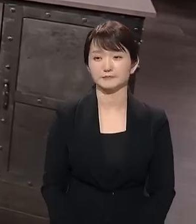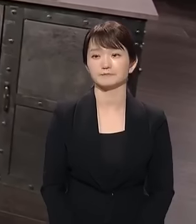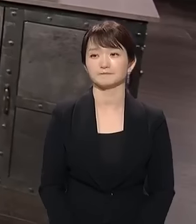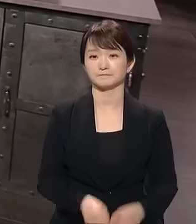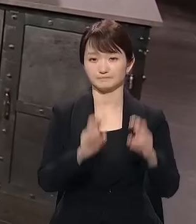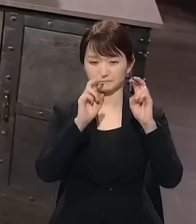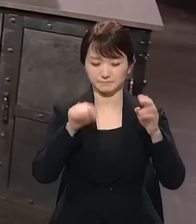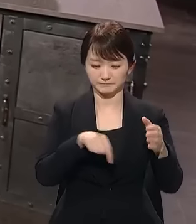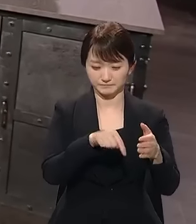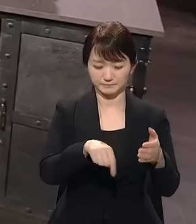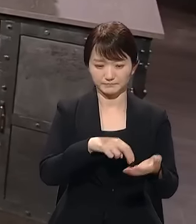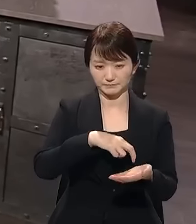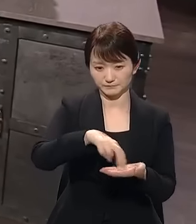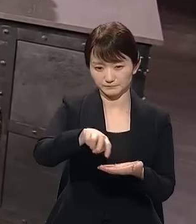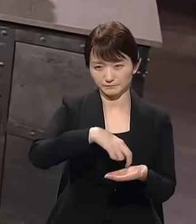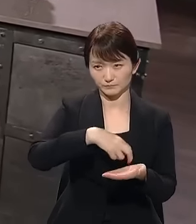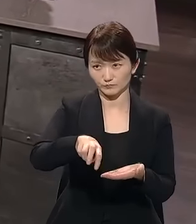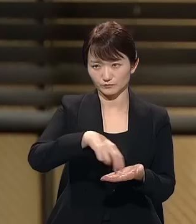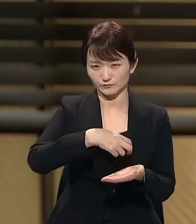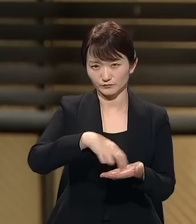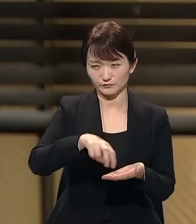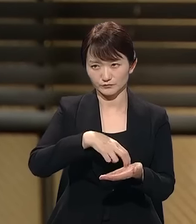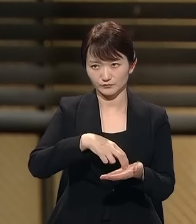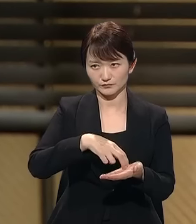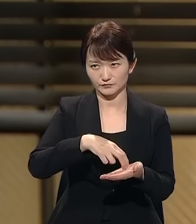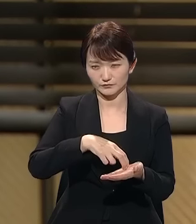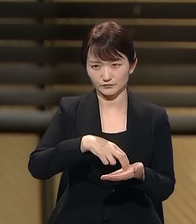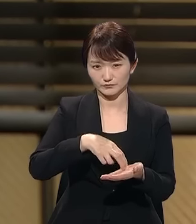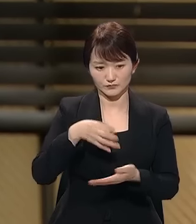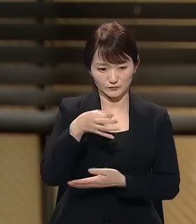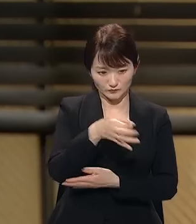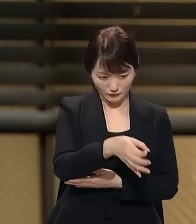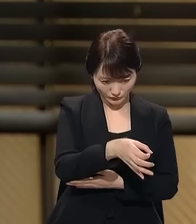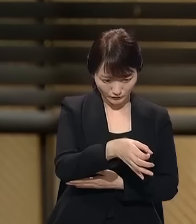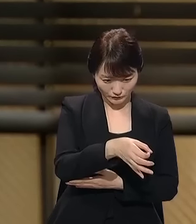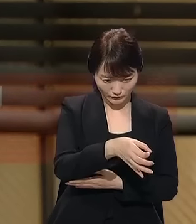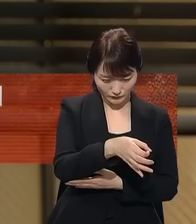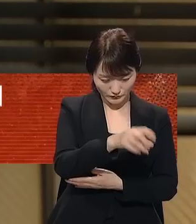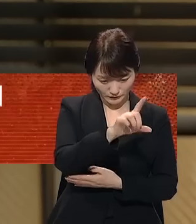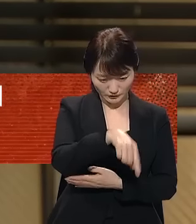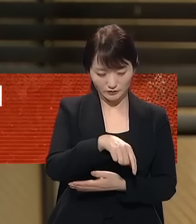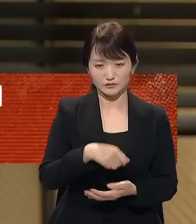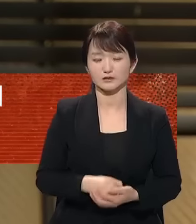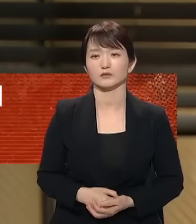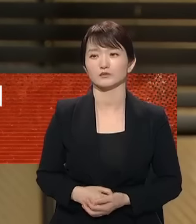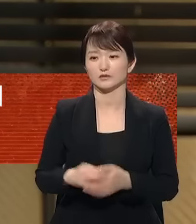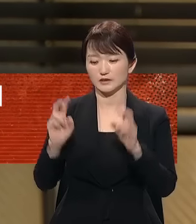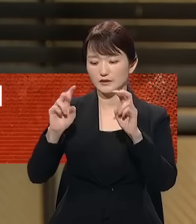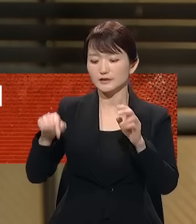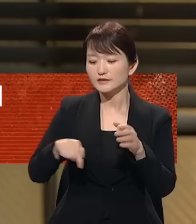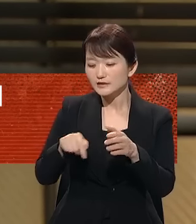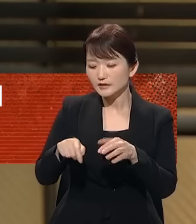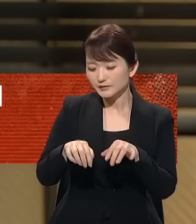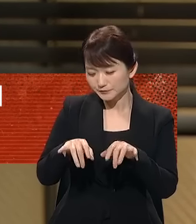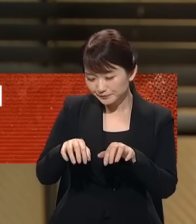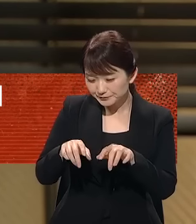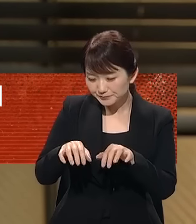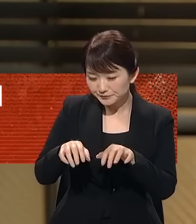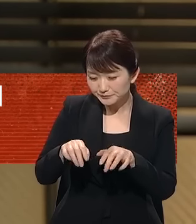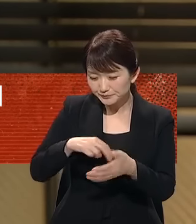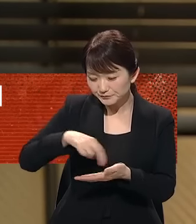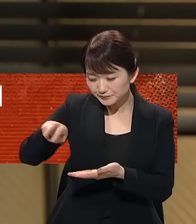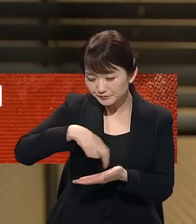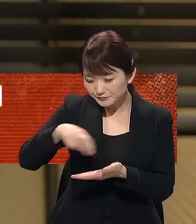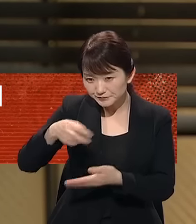관리자 유료 가능 뭐 기능 그 결제를 한 다음에 6개월치를 싹 다 봤다는 거예요. 사내 메신저. 그러니까 직원들이 남긴 내용이겠죠.